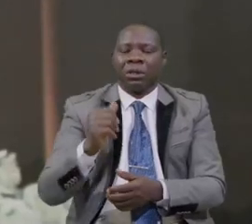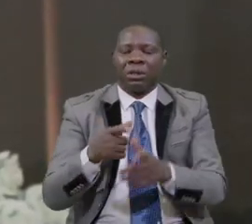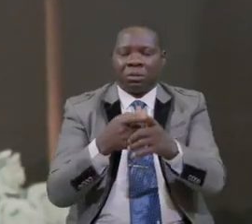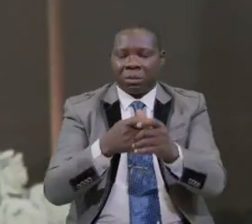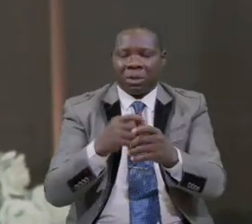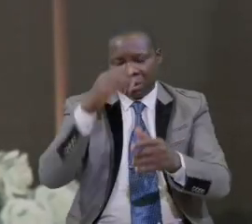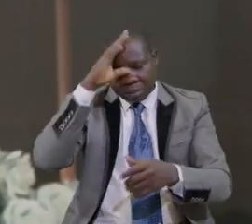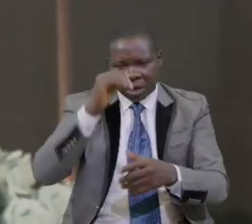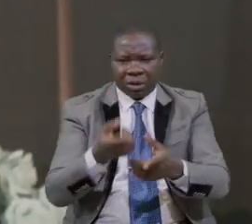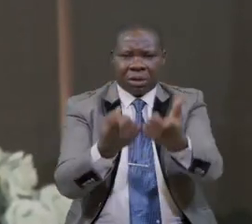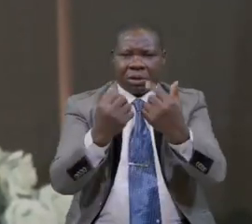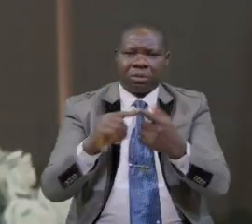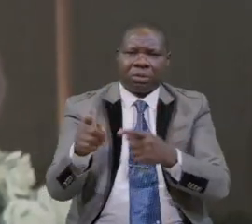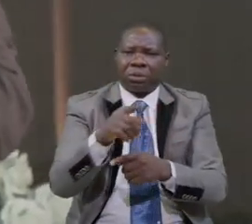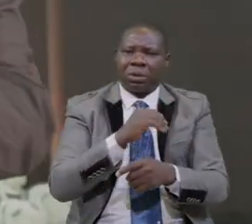toi.